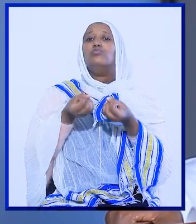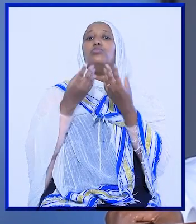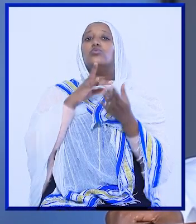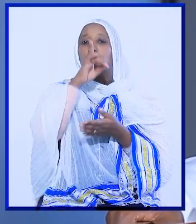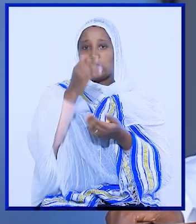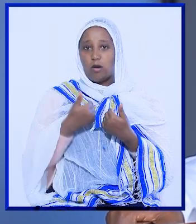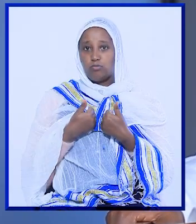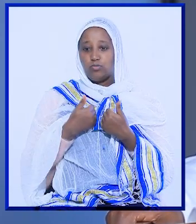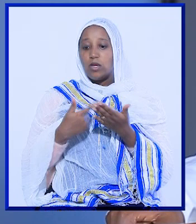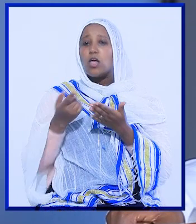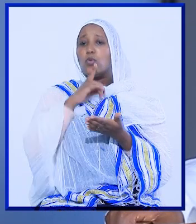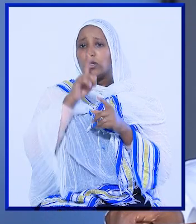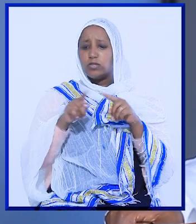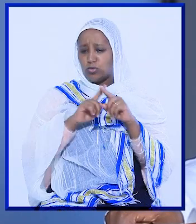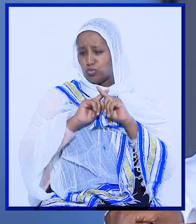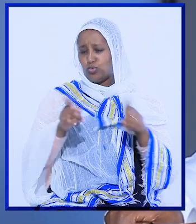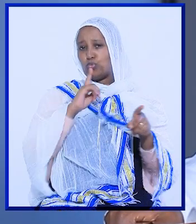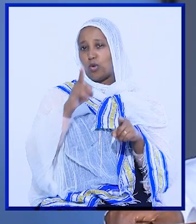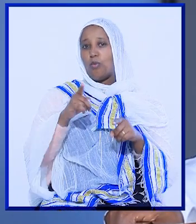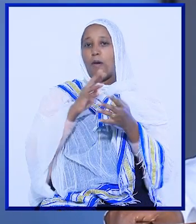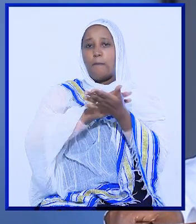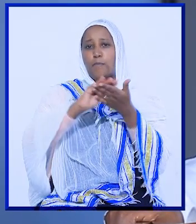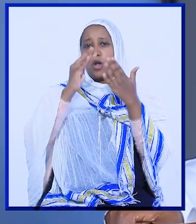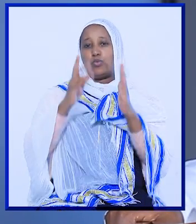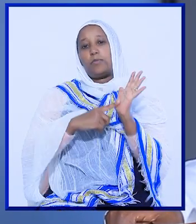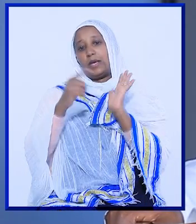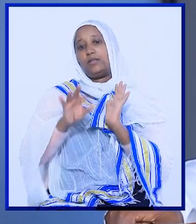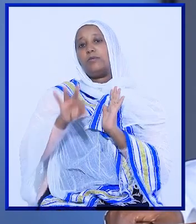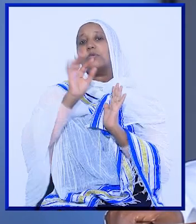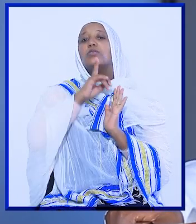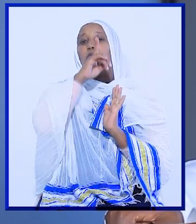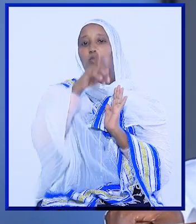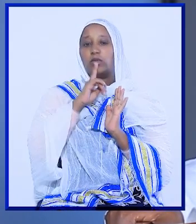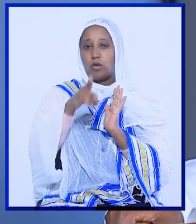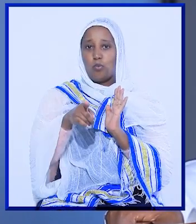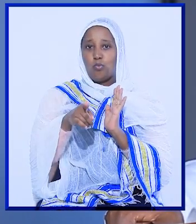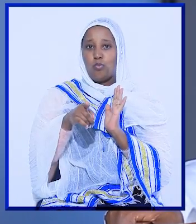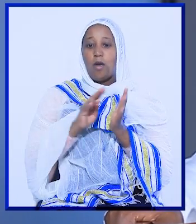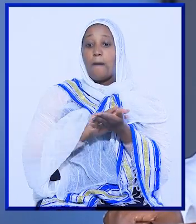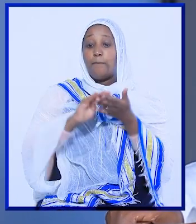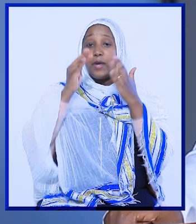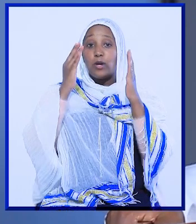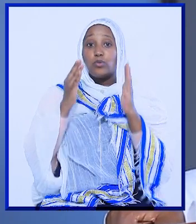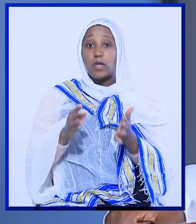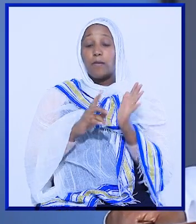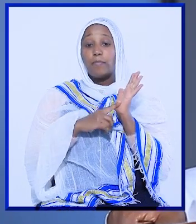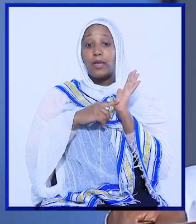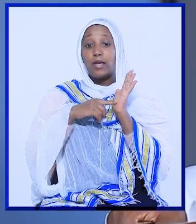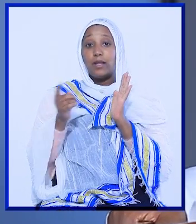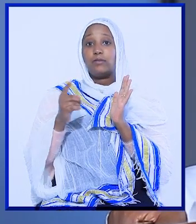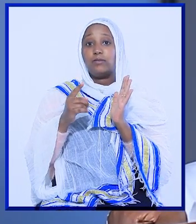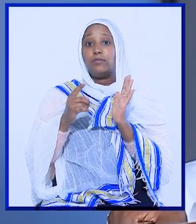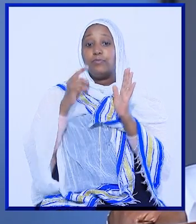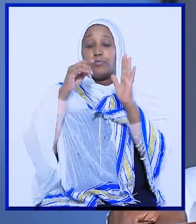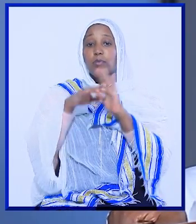ይህ እውነት ግን የተለየ እውነት ነው። ረቂቅ እውነት ነው። በመለኮታዊ መገለጥ የሚገኝ እውነት ነው። ያለ መለኮታዊ መገለጥ የሚገባ